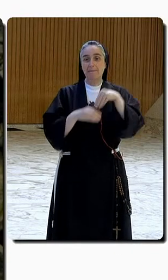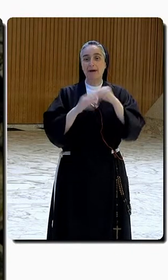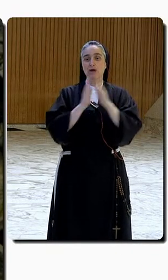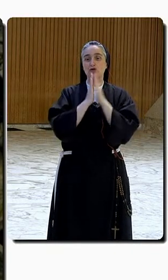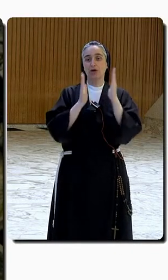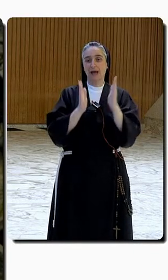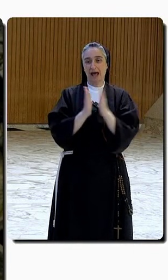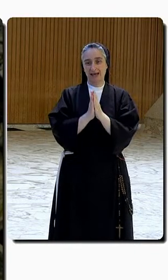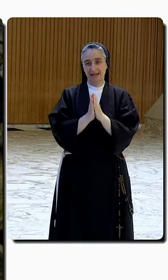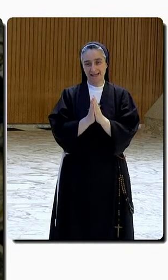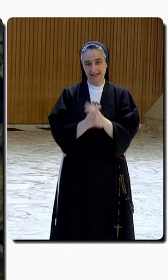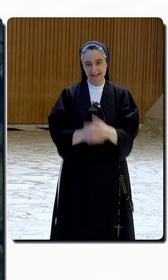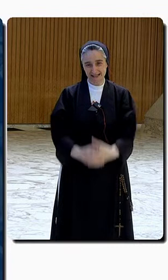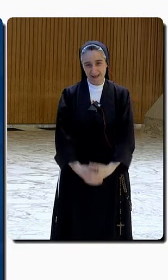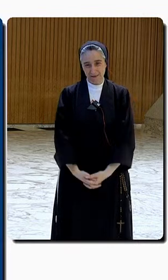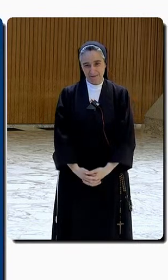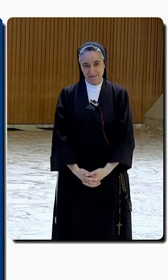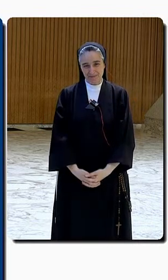Chiesa.